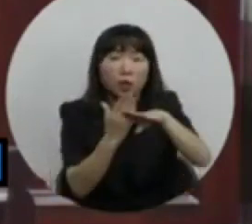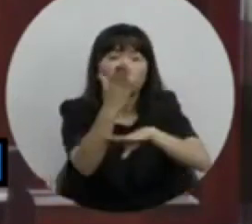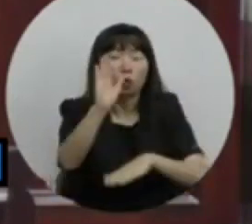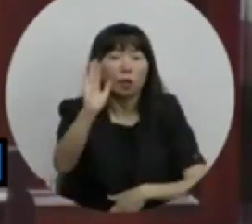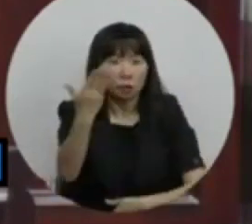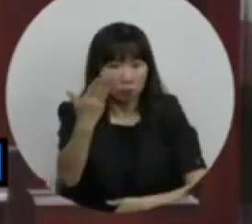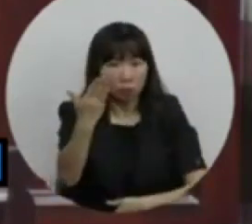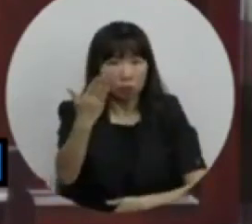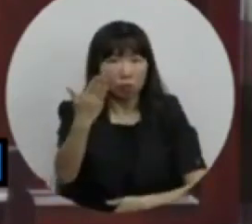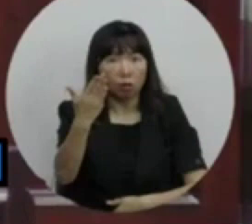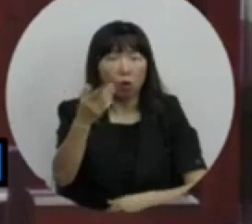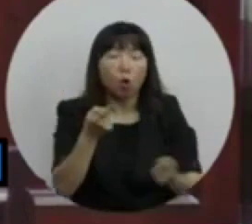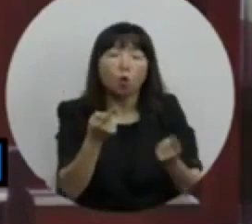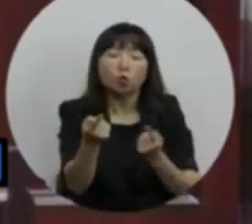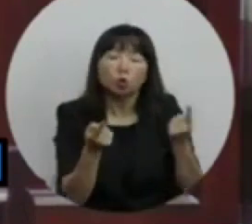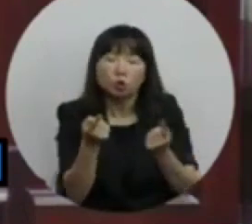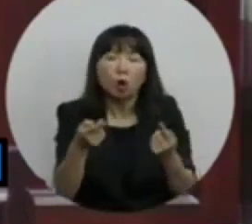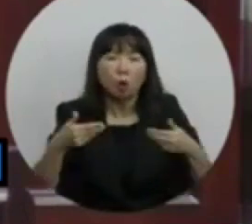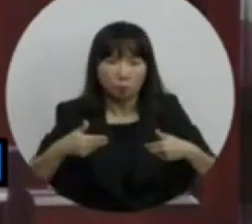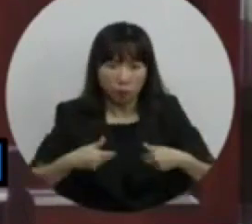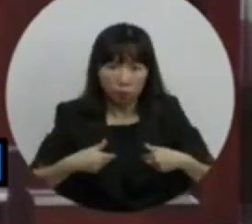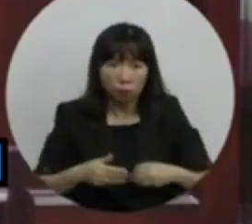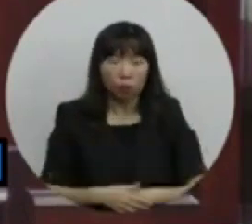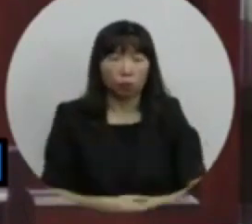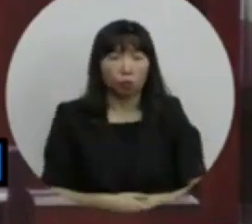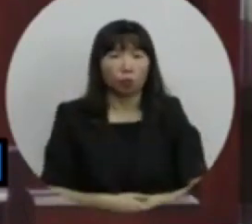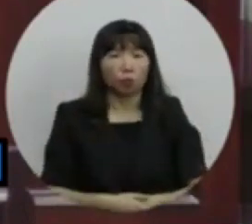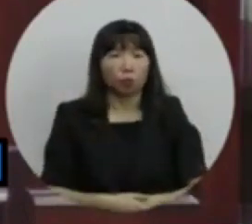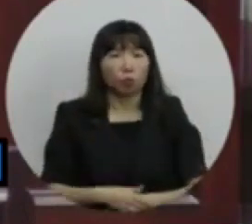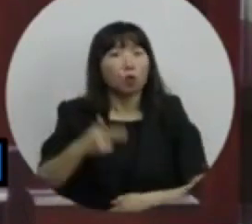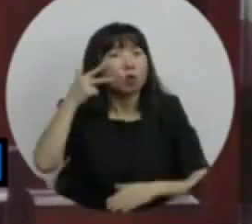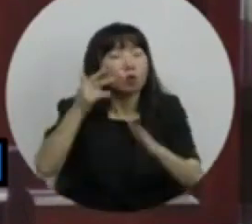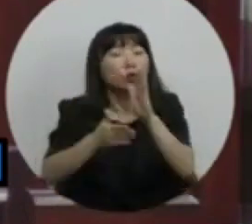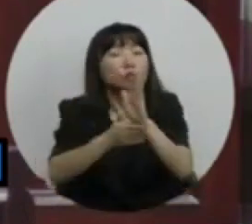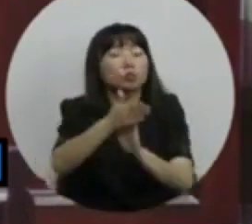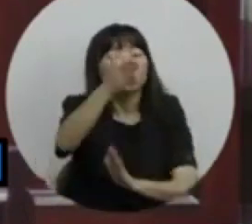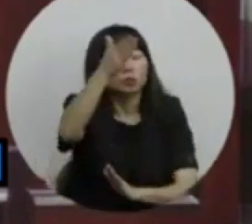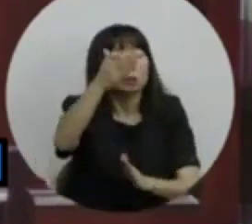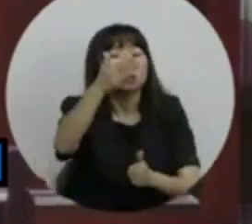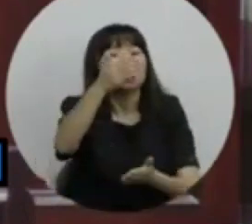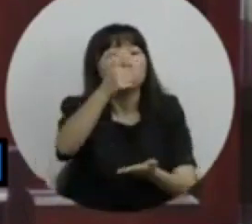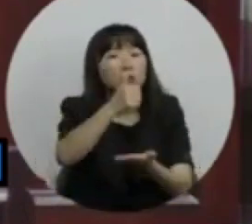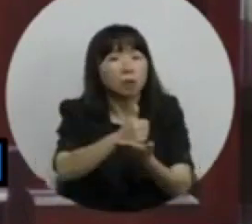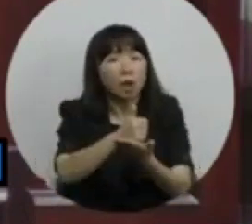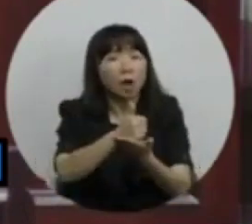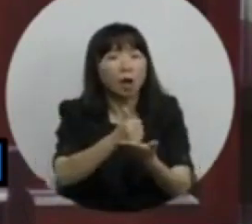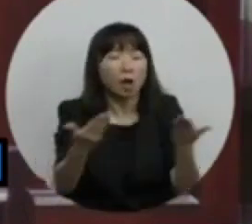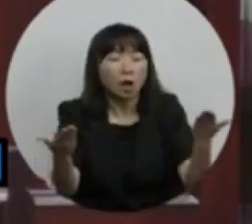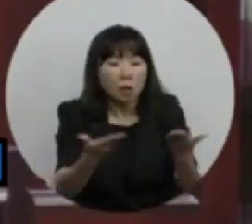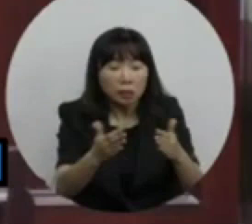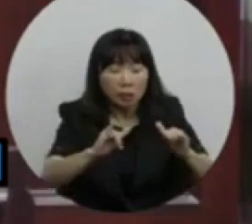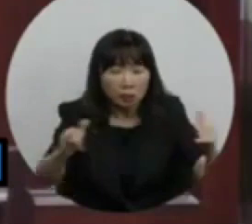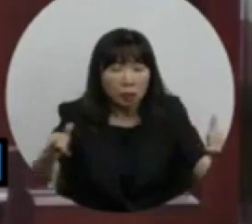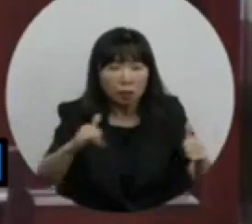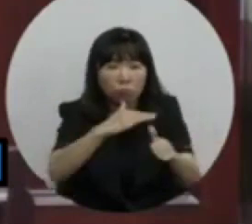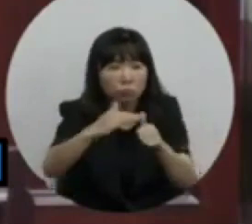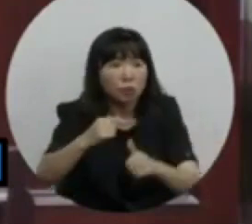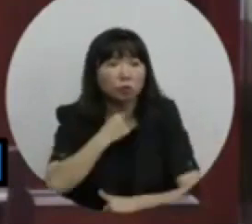정원 조정을 해야 되겠다. 아니 시장이 공무원들과 같이 일하면서 정원 조정하고 싶겠습니까?